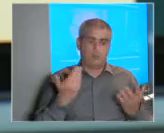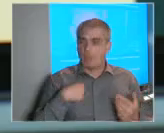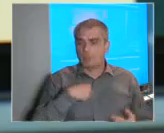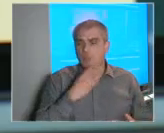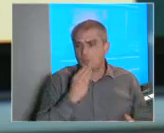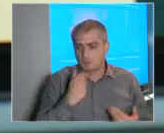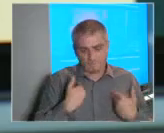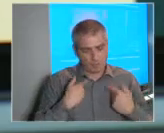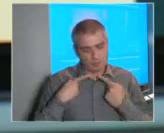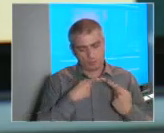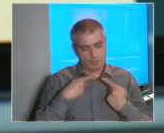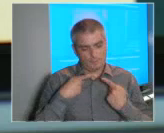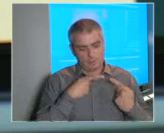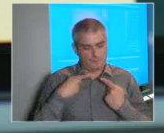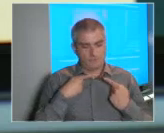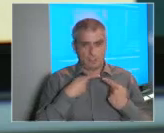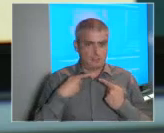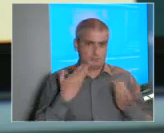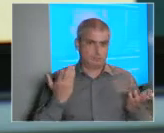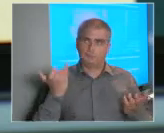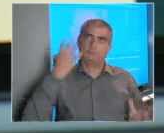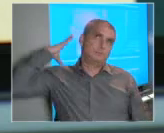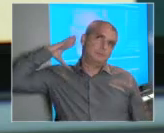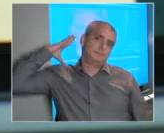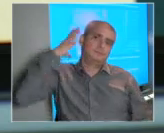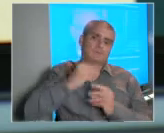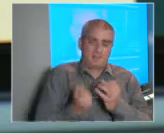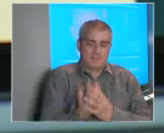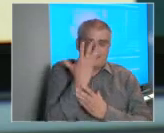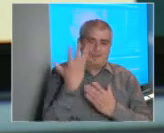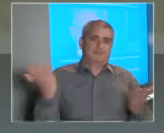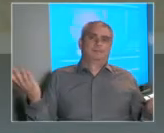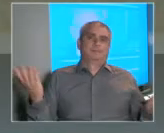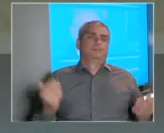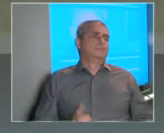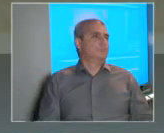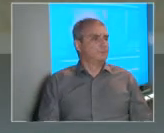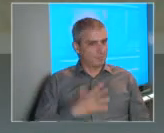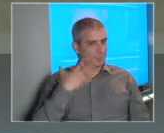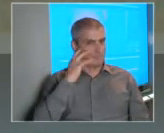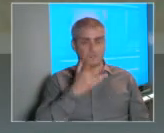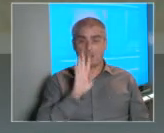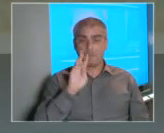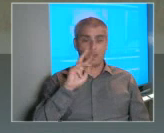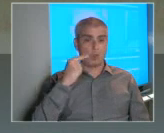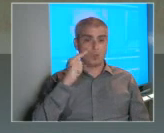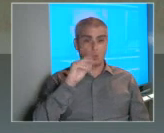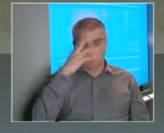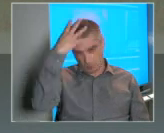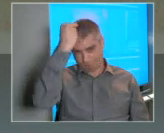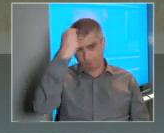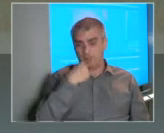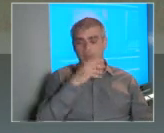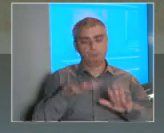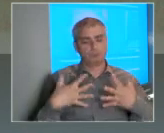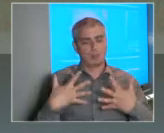יהודים ואנחנו מתווכחים משחר היוולדנו וכן. אני מאוד אהבתי את מה שברדוגו אמר על ממשלת